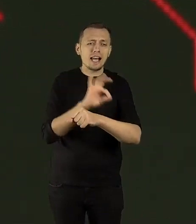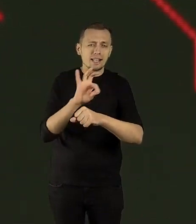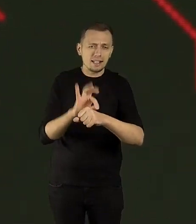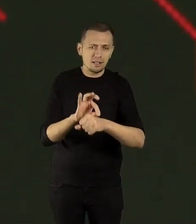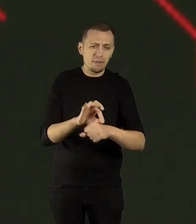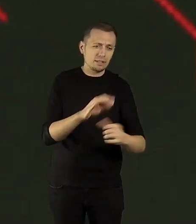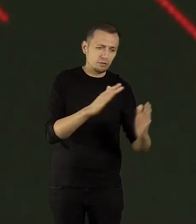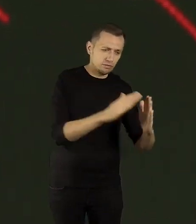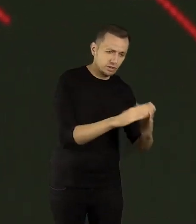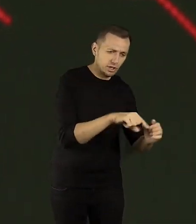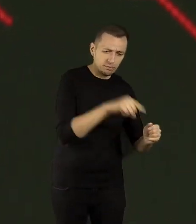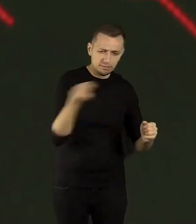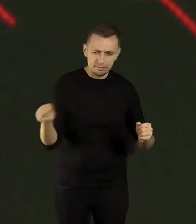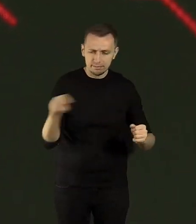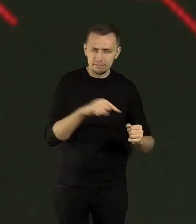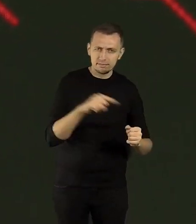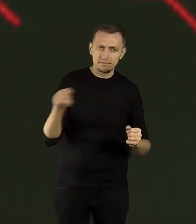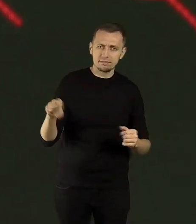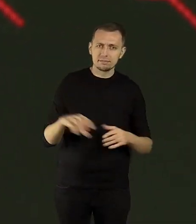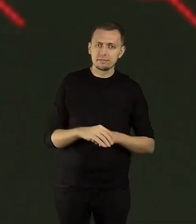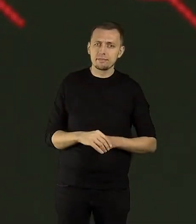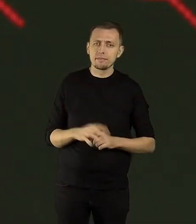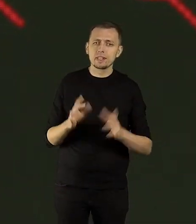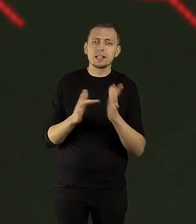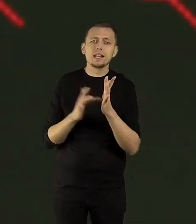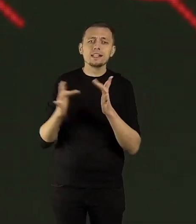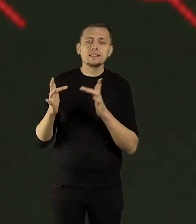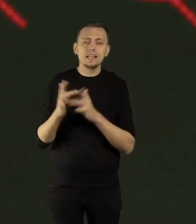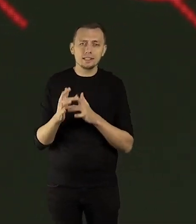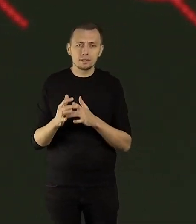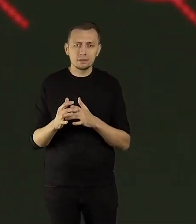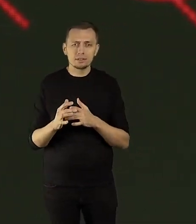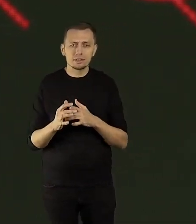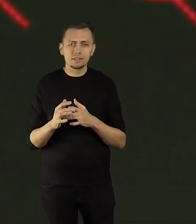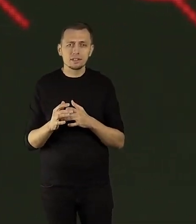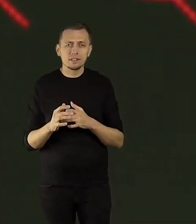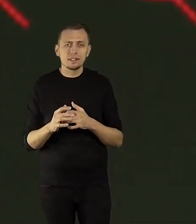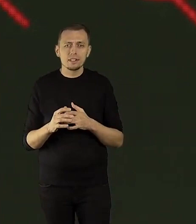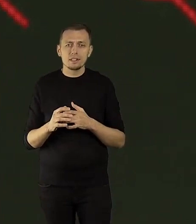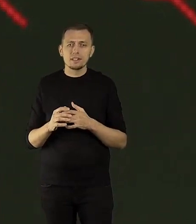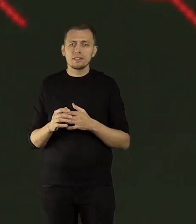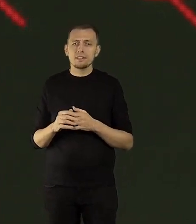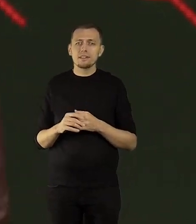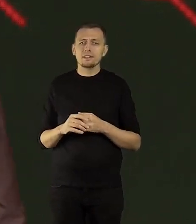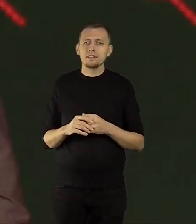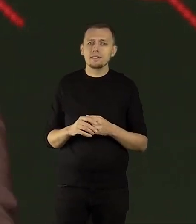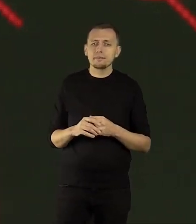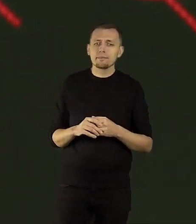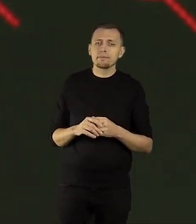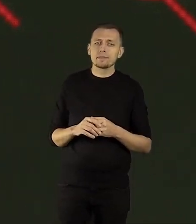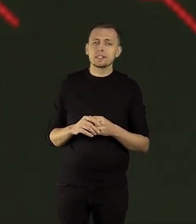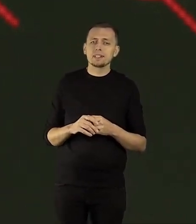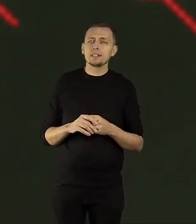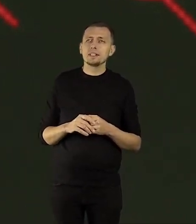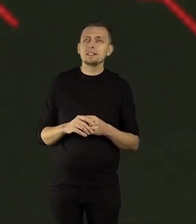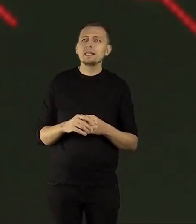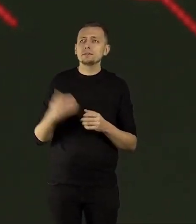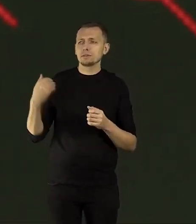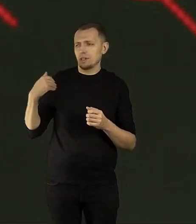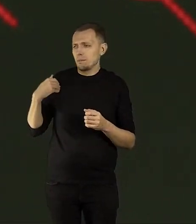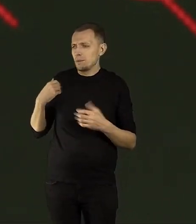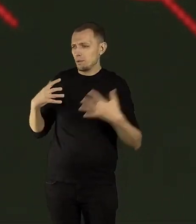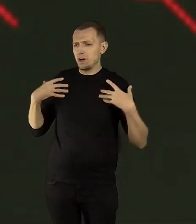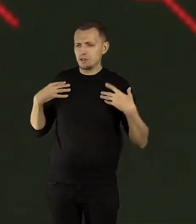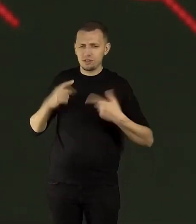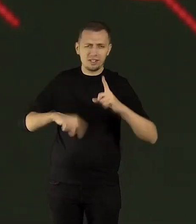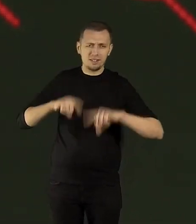I nigdy nie zrobił ani jednej rzeczy, która z ludzkiego punktu widzenia świadczy o wielkości.